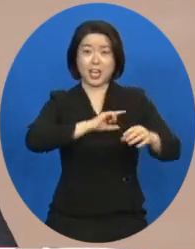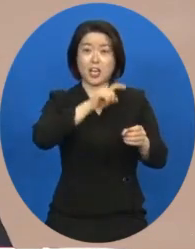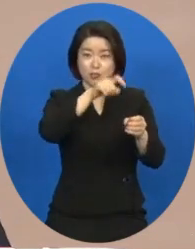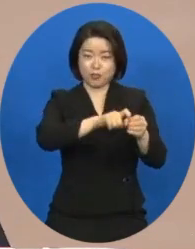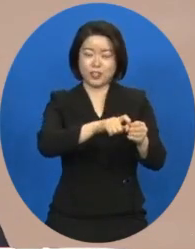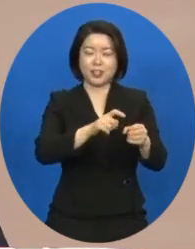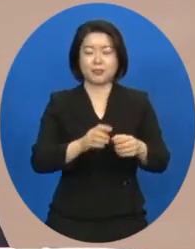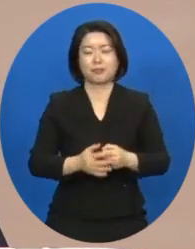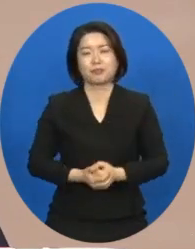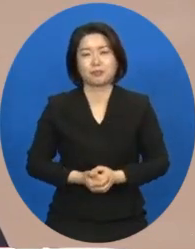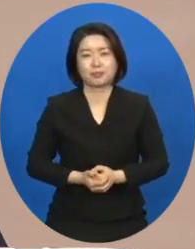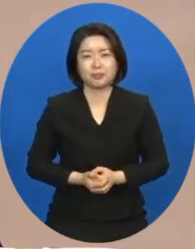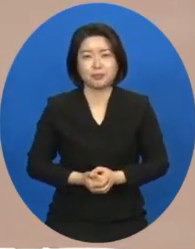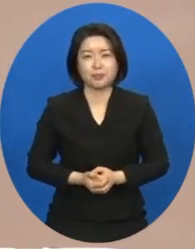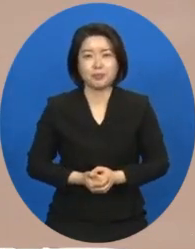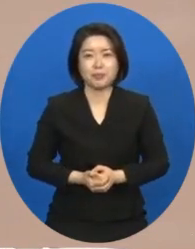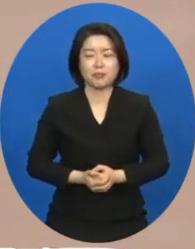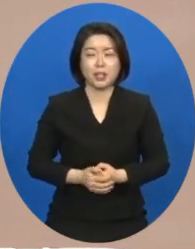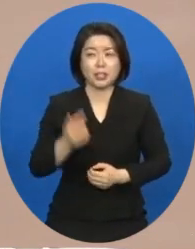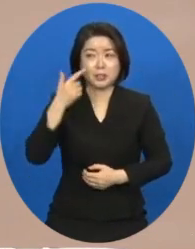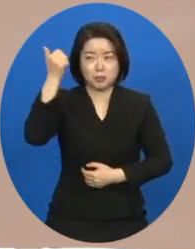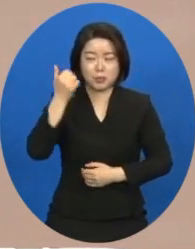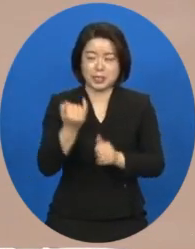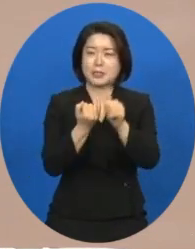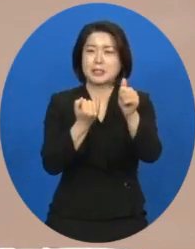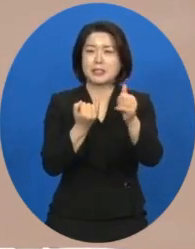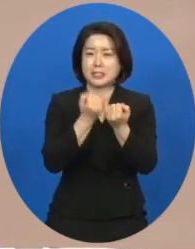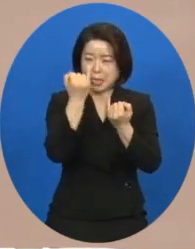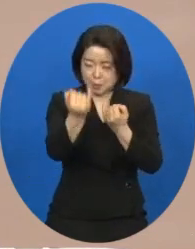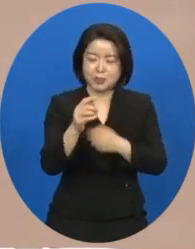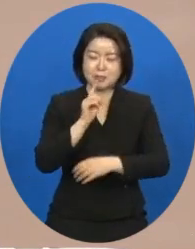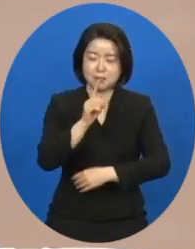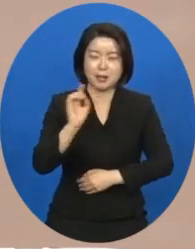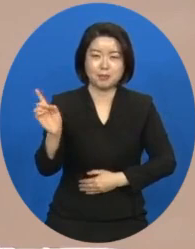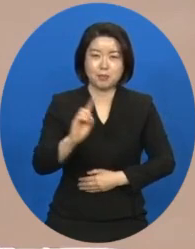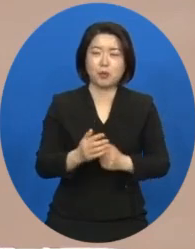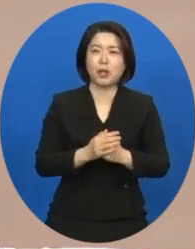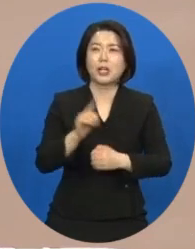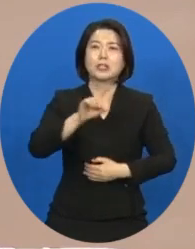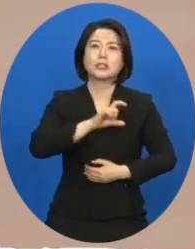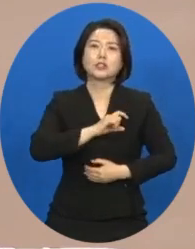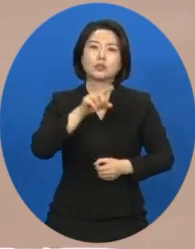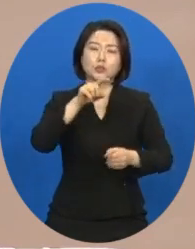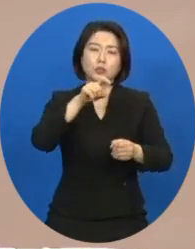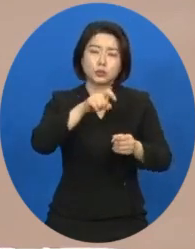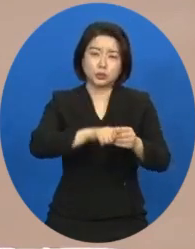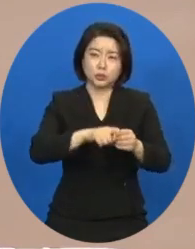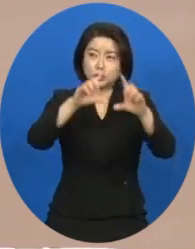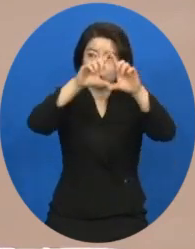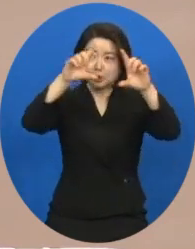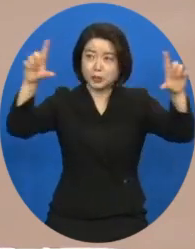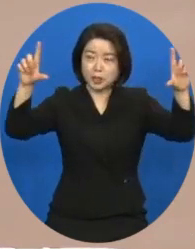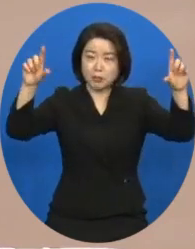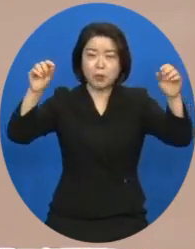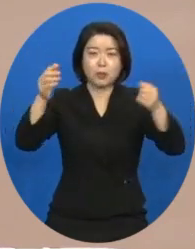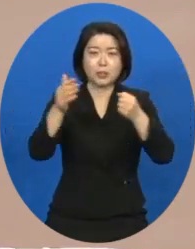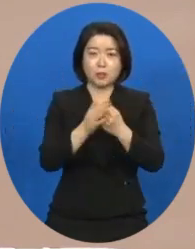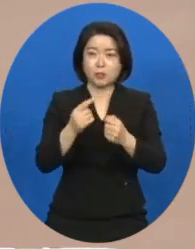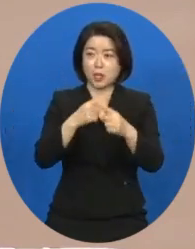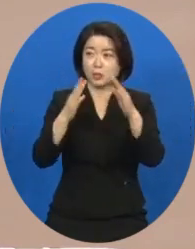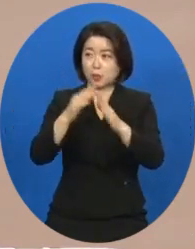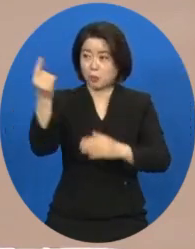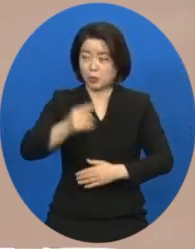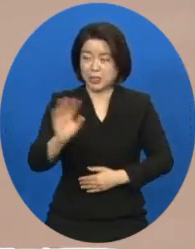그랬더니 그 목사님 사모님이 하시는 이야기가 그 주제 때문에 교회 부흥에 안 온